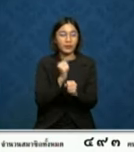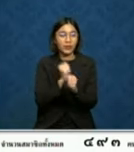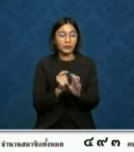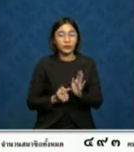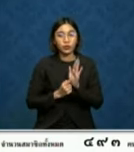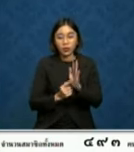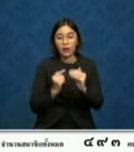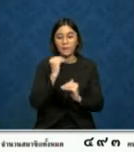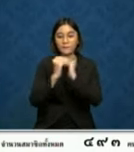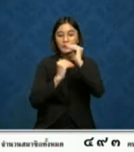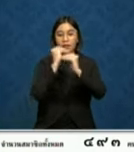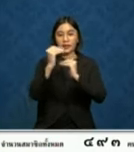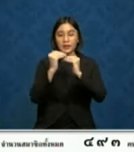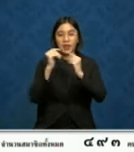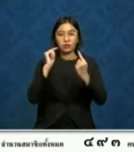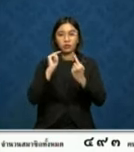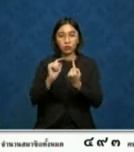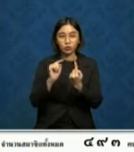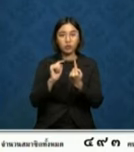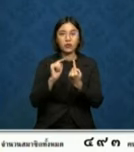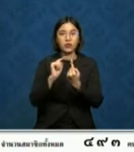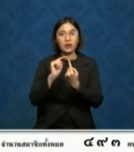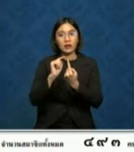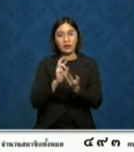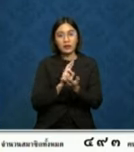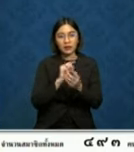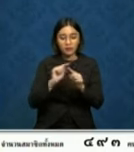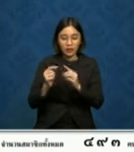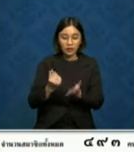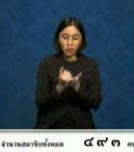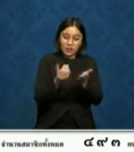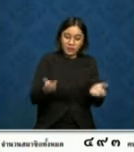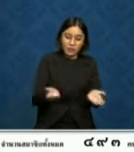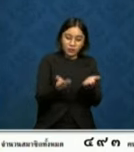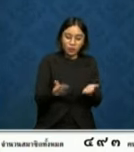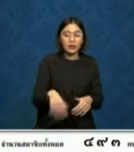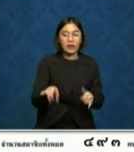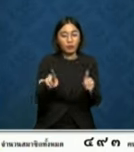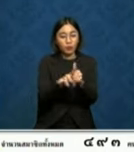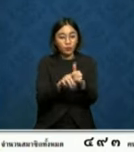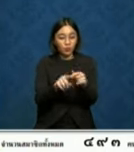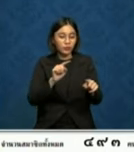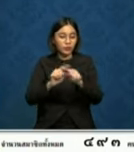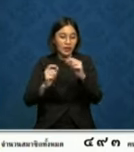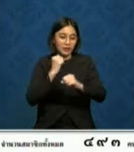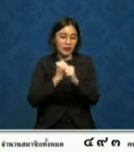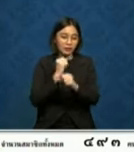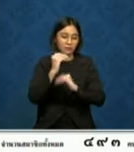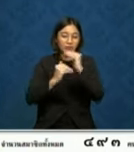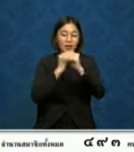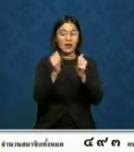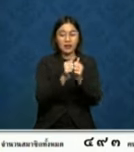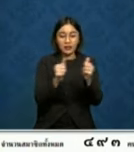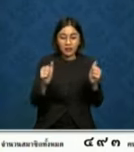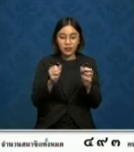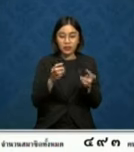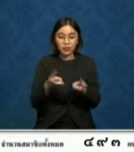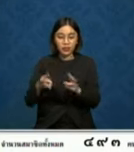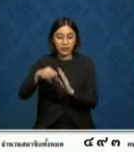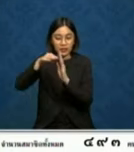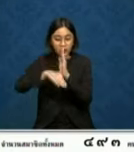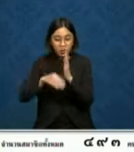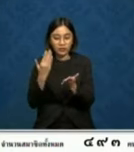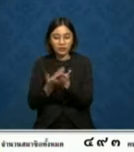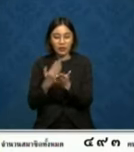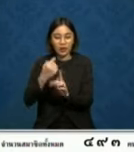เช่นการพัฒนา reward managementที่จะเน้นกระตุ้นให้เกิดประสิทธิภาพในการทำงานได้ได้ดียิ่งขึ้นรวมถึงหลักการ